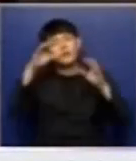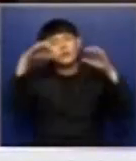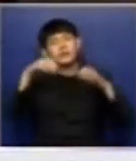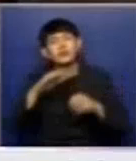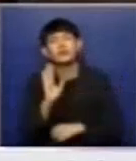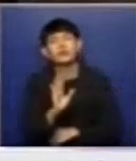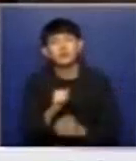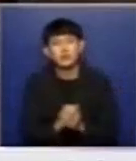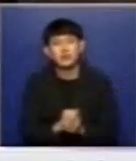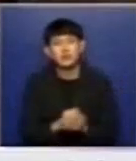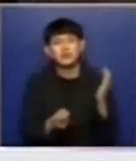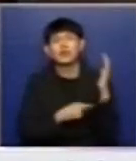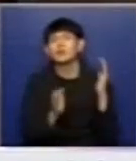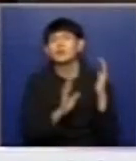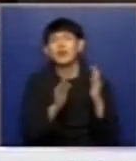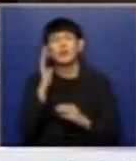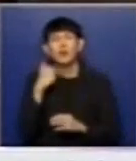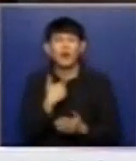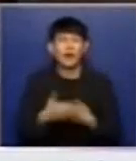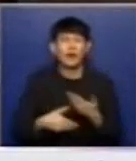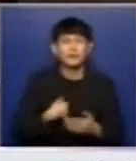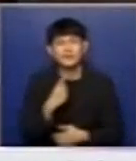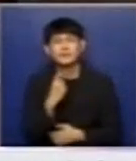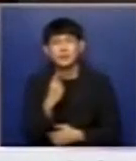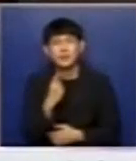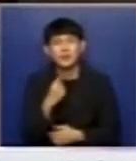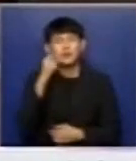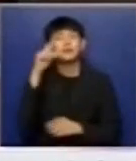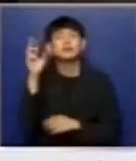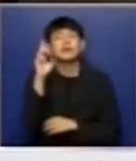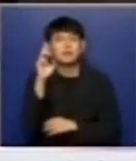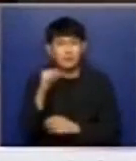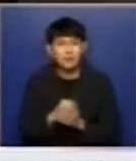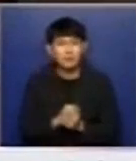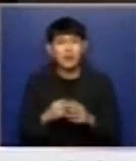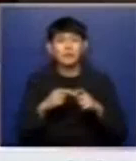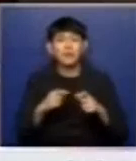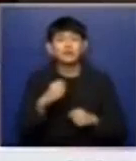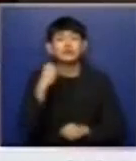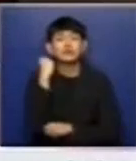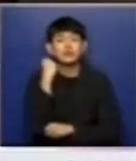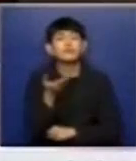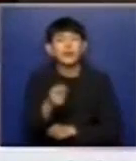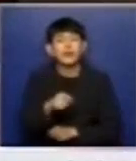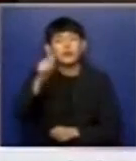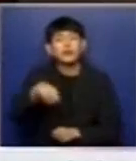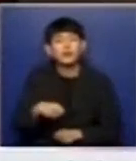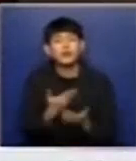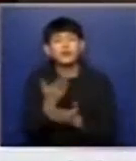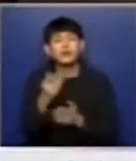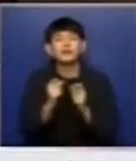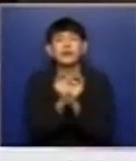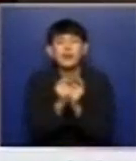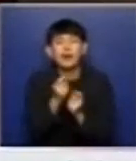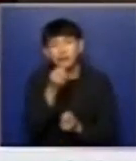แรงไม่ต้องไปกรีดยาหรอกพ่อไม่มีปัญญาขายตื่นเที่ยงก็เอาบัตรคนจนไปรูดอยากกินมาม่าก็ไปรูดกิน